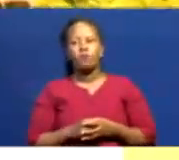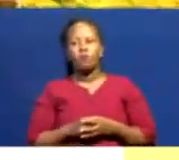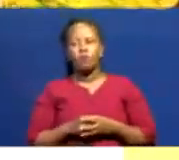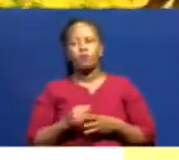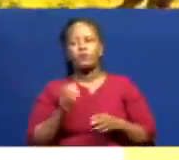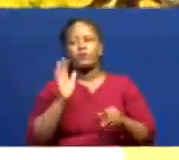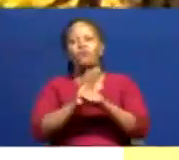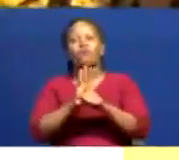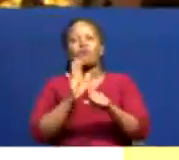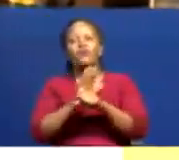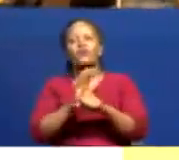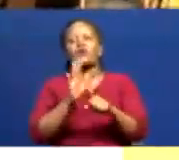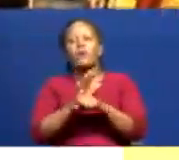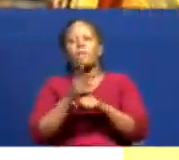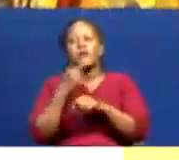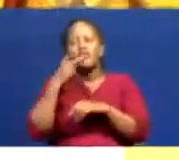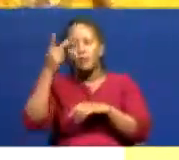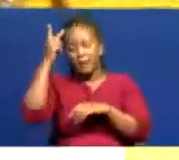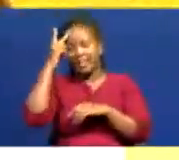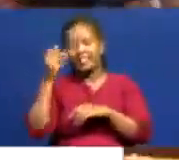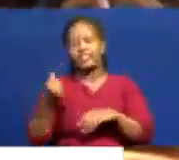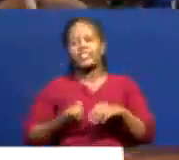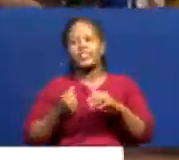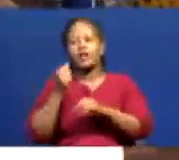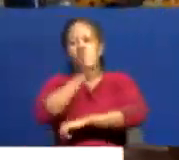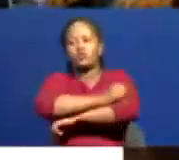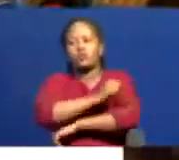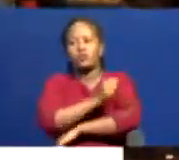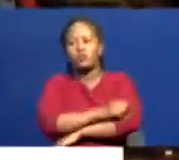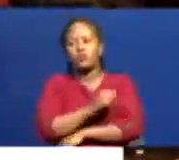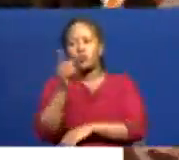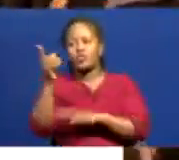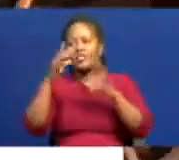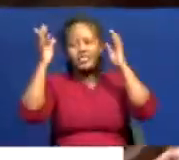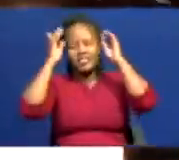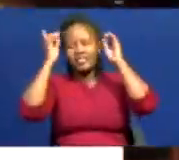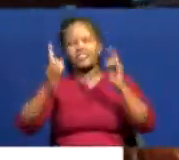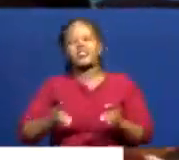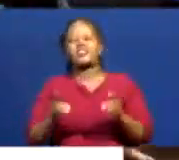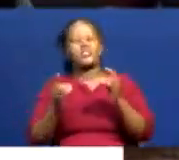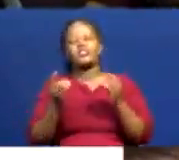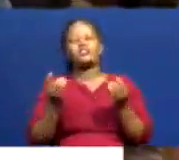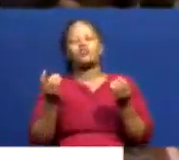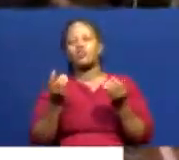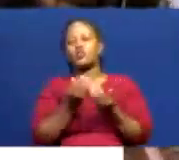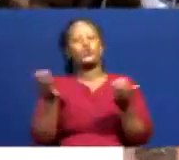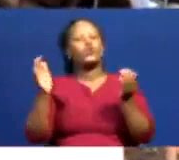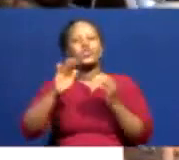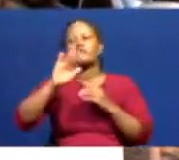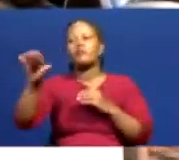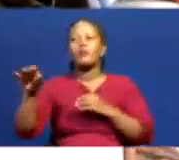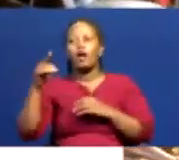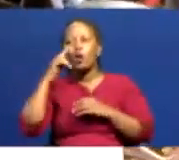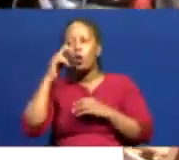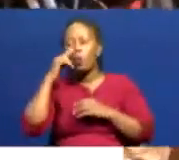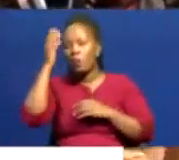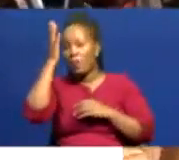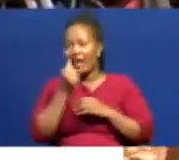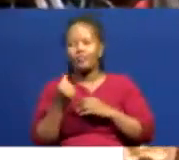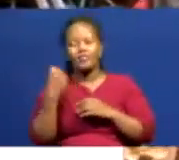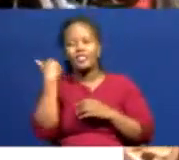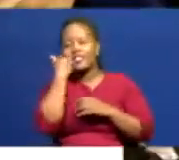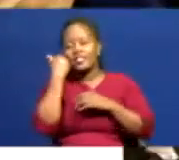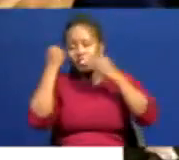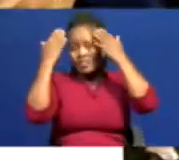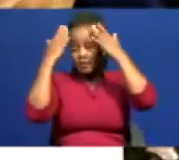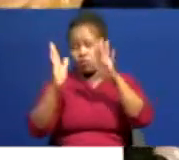Wazazi wengi wa wanafunzi wa shule ya upili ya wasichana Iregi wamechagua kuwaondoa wanao baada ya maradhi yasiyojulikana kuchipuka shuleni humo